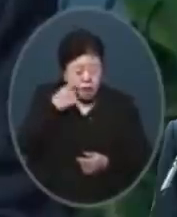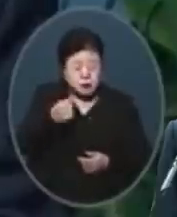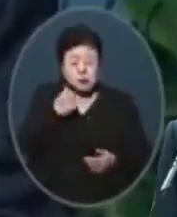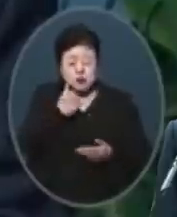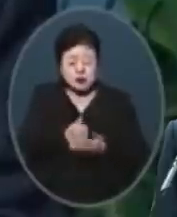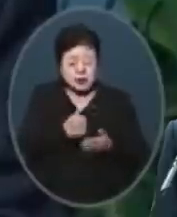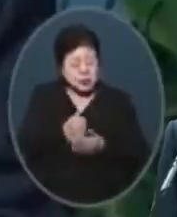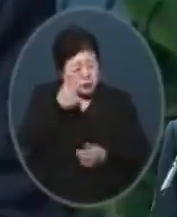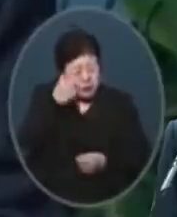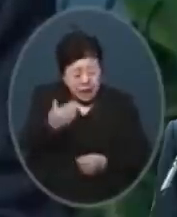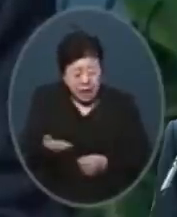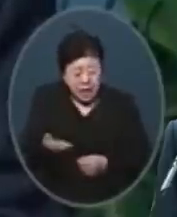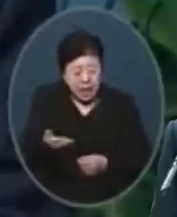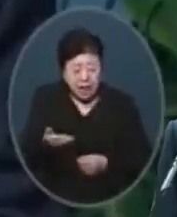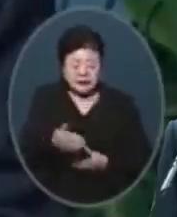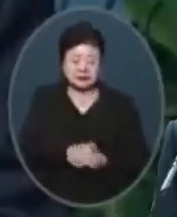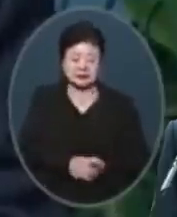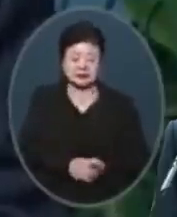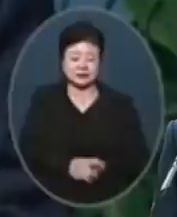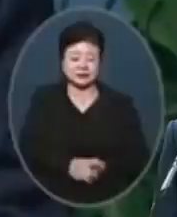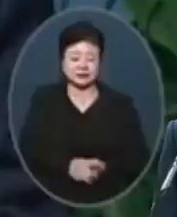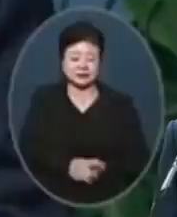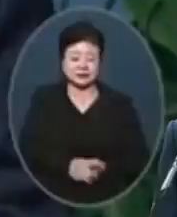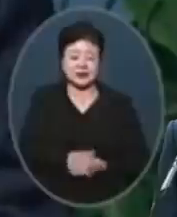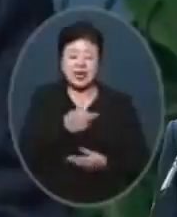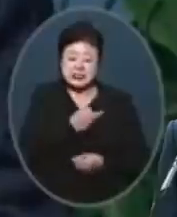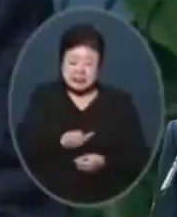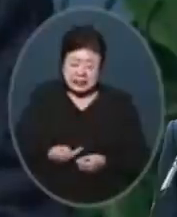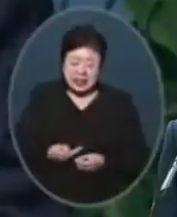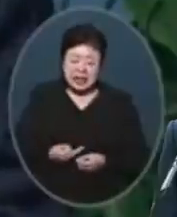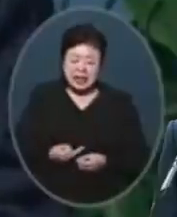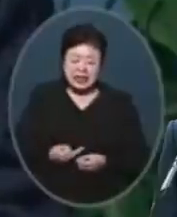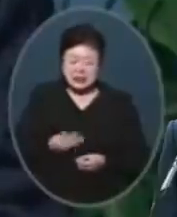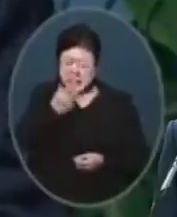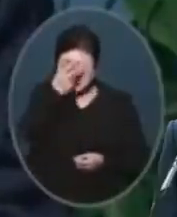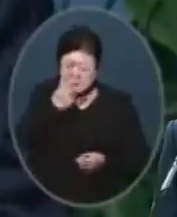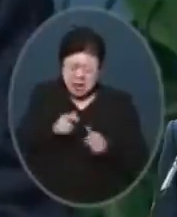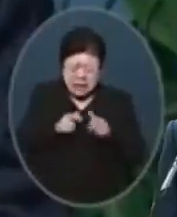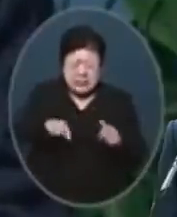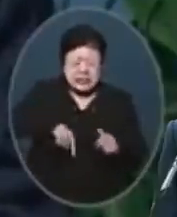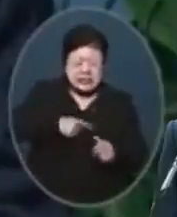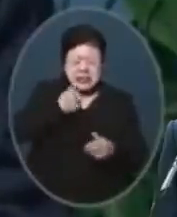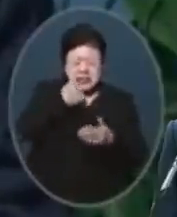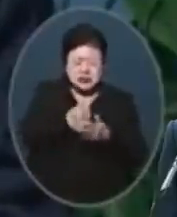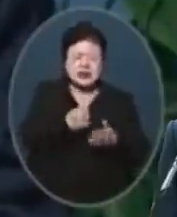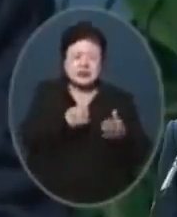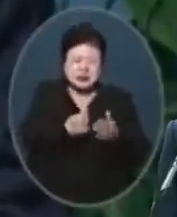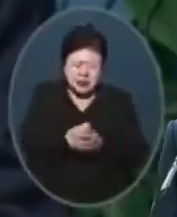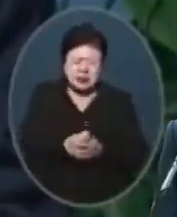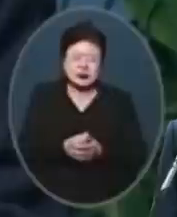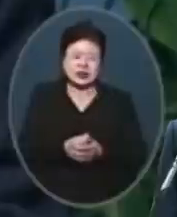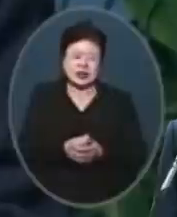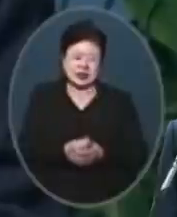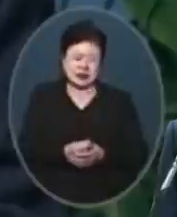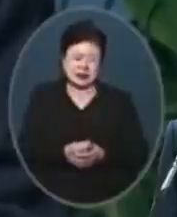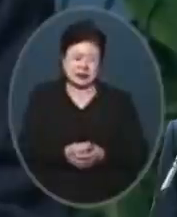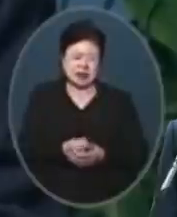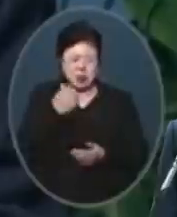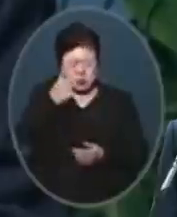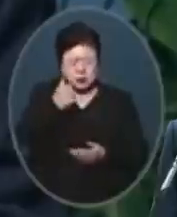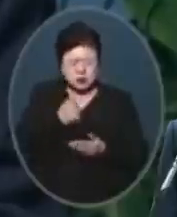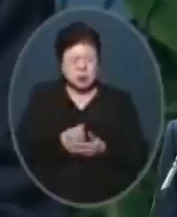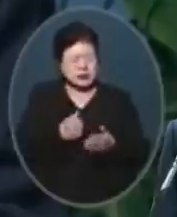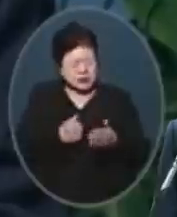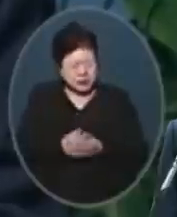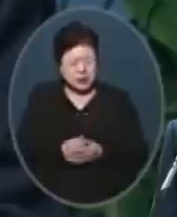부모의 죄 때문입니까? 라고 물었습니다. 제자들은 그 맹인이 자신의 죄 때문에나 부모님의 죄